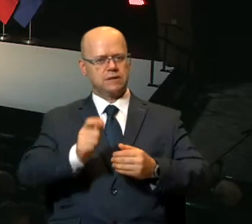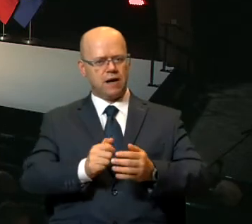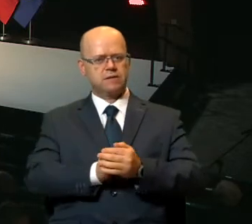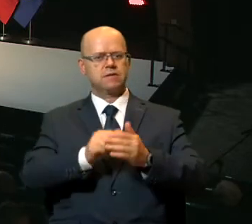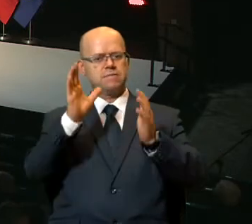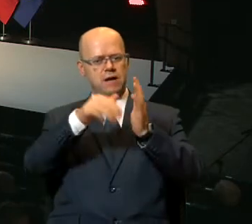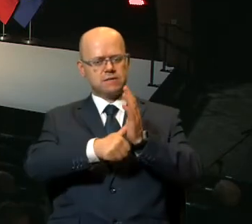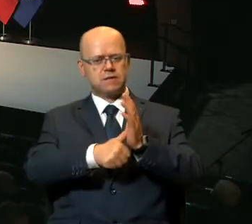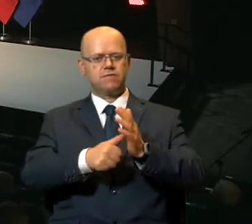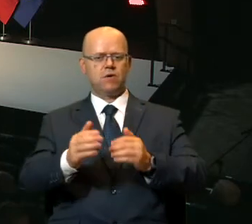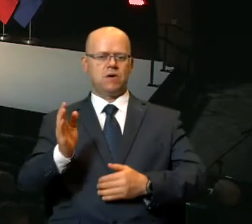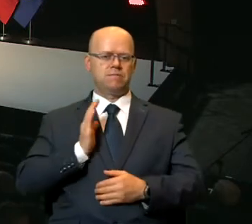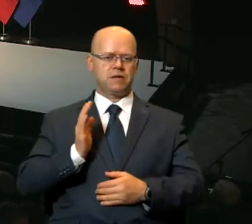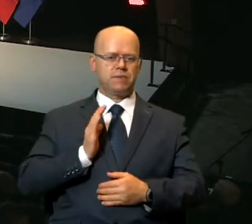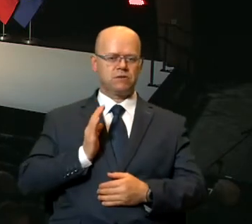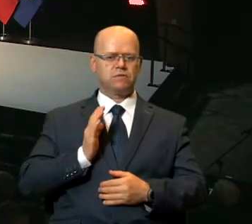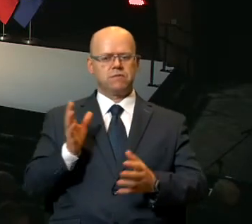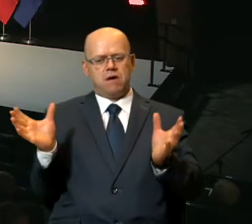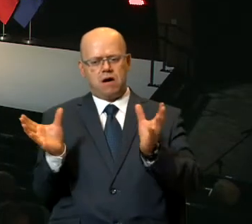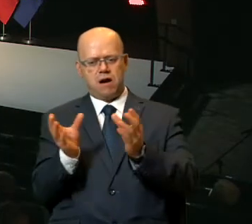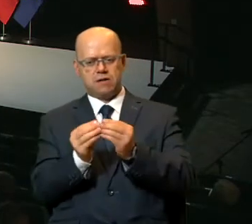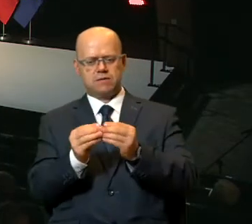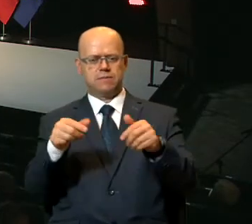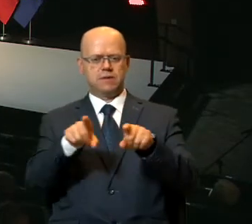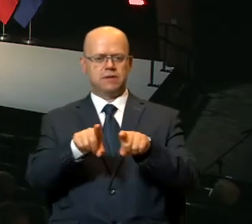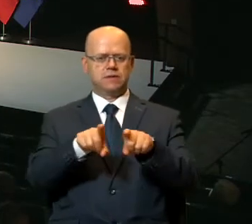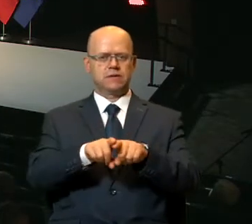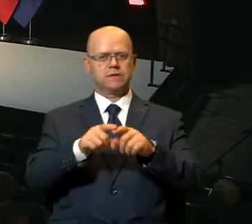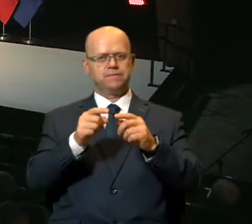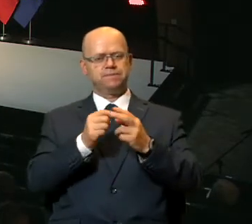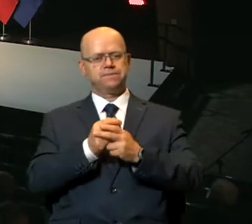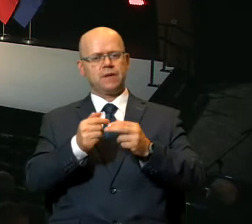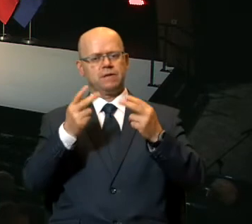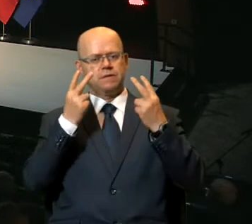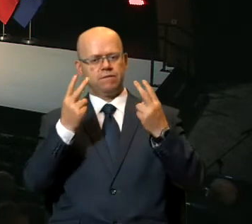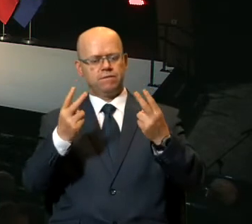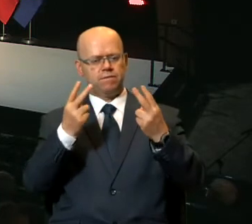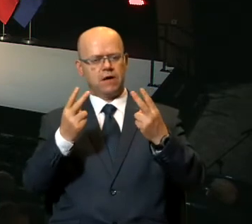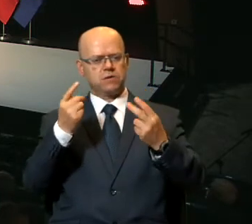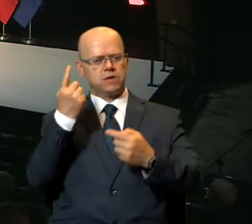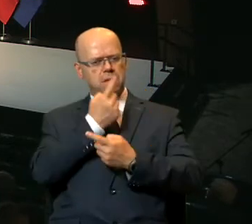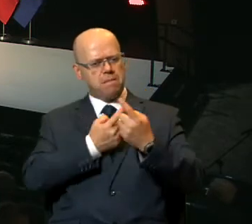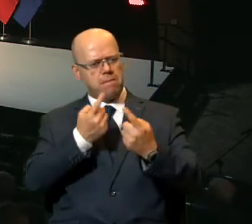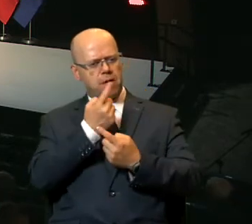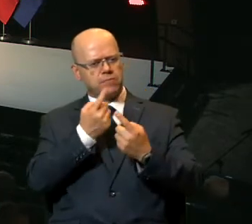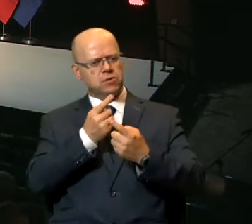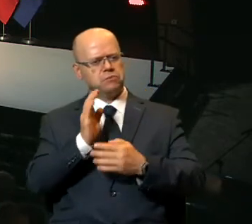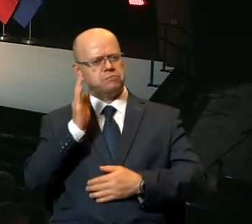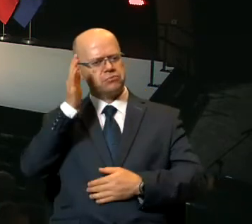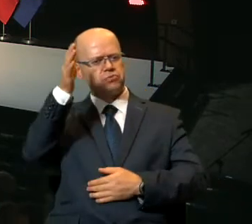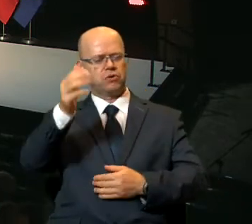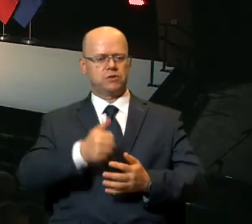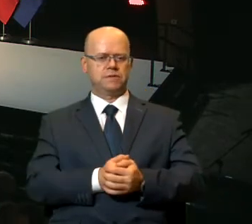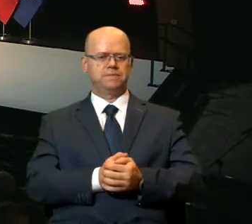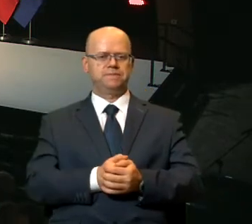miasta, bezpieczeństwo szły w parze też z ważną współczesną refleksją. I wpadł na pomysł, aby w Wigilię, jak to